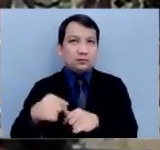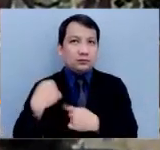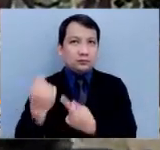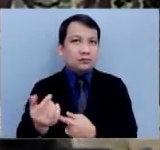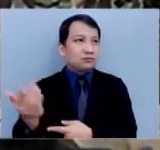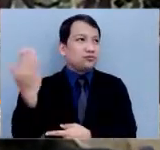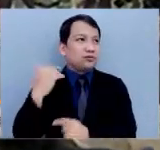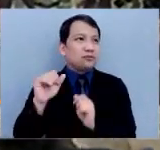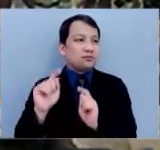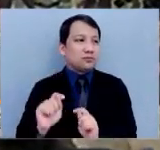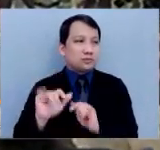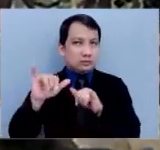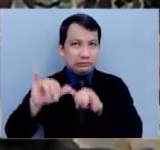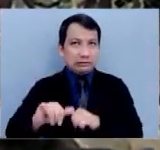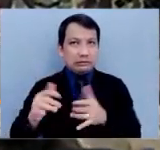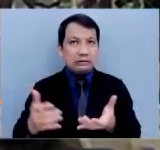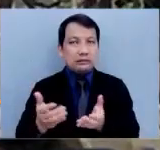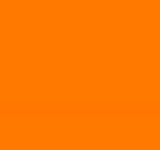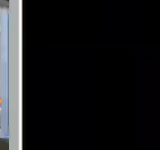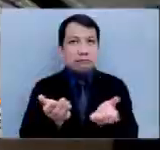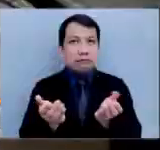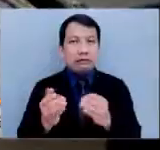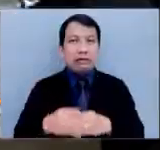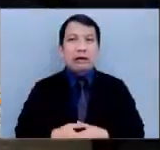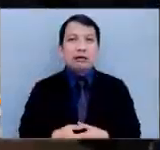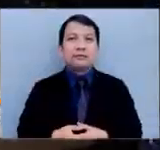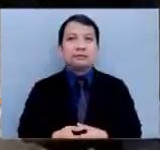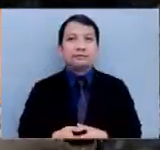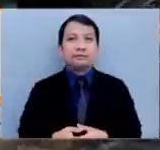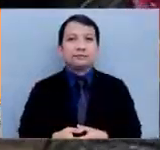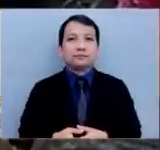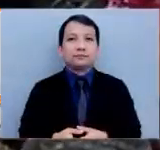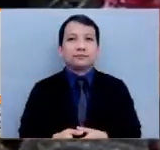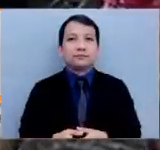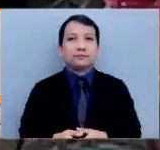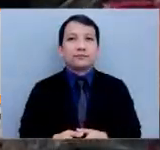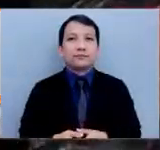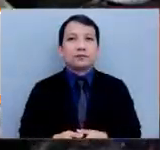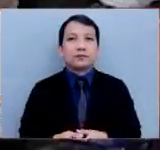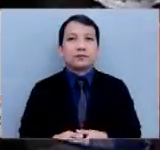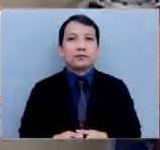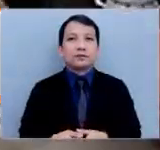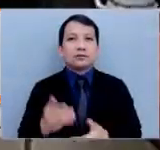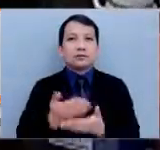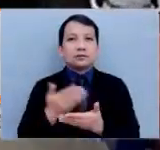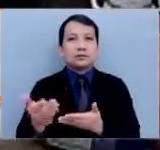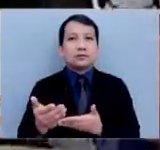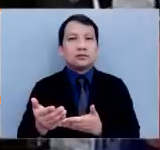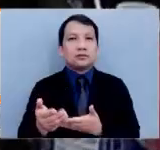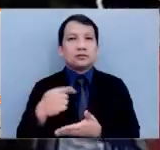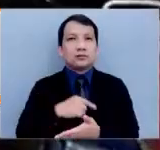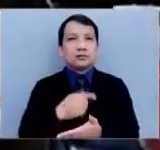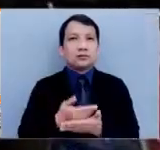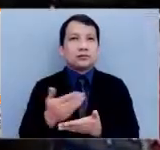Sabado pa raw na nanatili dito sa pier. Ito po yung higaan namin, sir. Inibili pa namin sa labas para may mahigaan kami, sir,